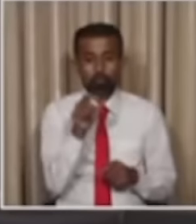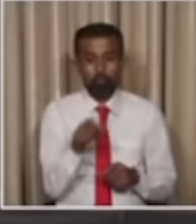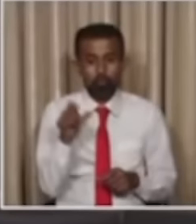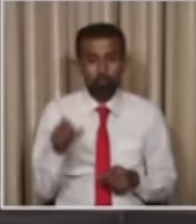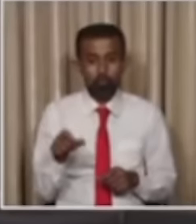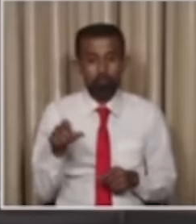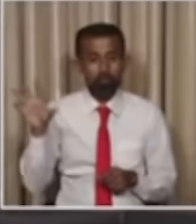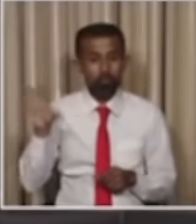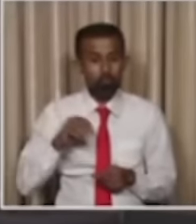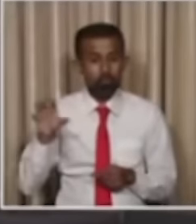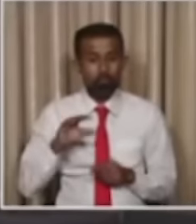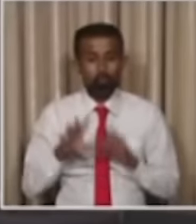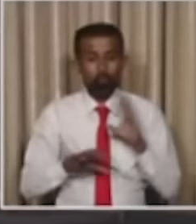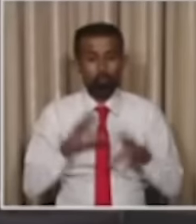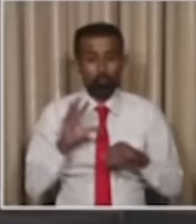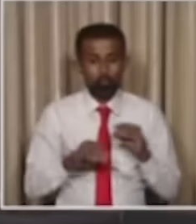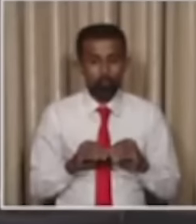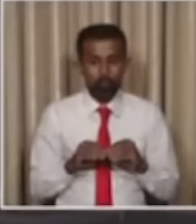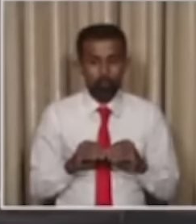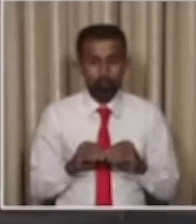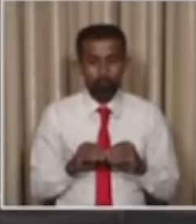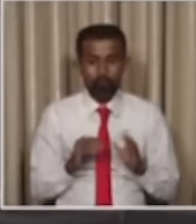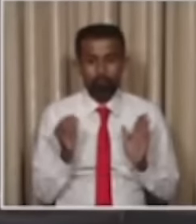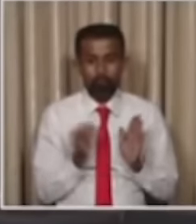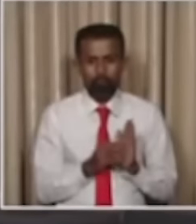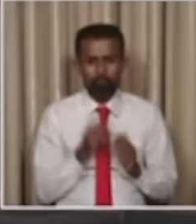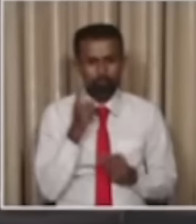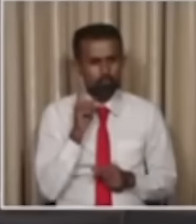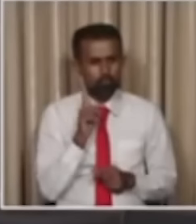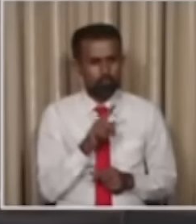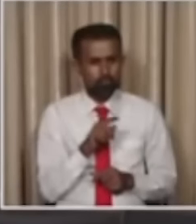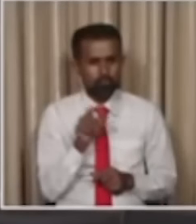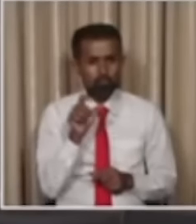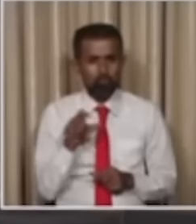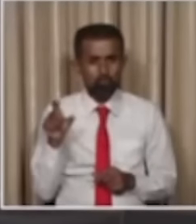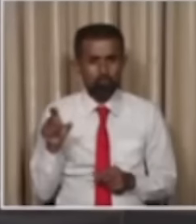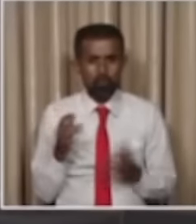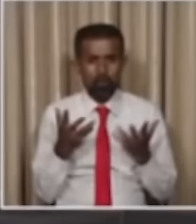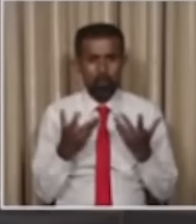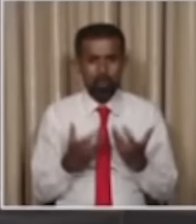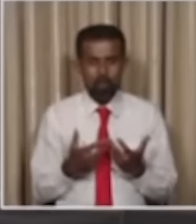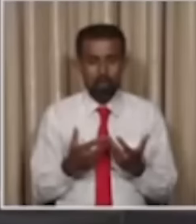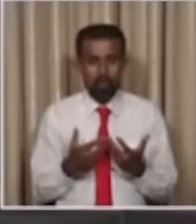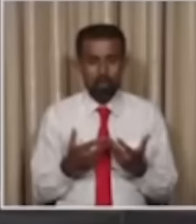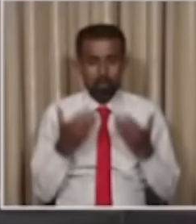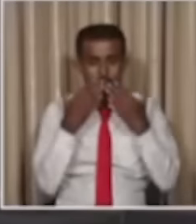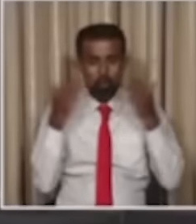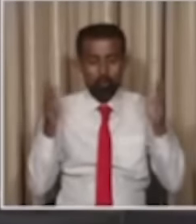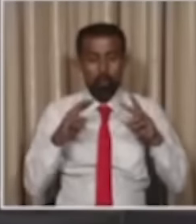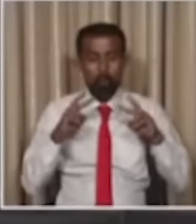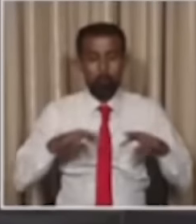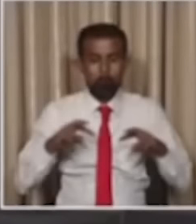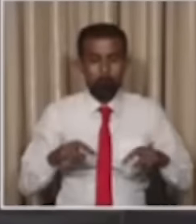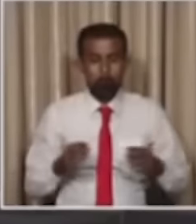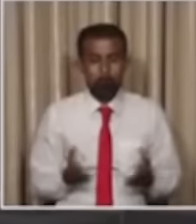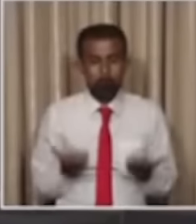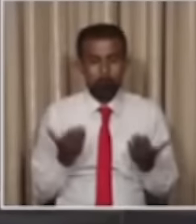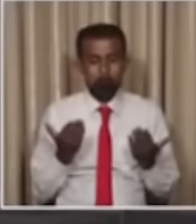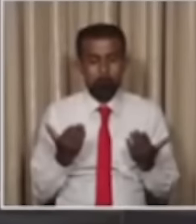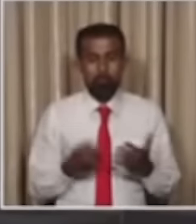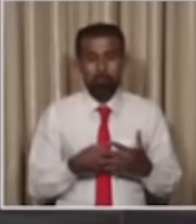ලබා ගන්නා ලද තොරතුරු බැවින් එහි සඳහන් සැක කටයුතු පුද්ගලයන් ගණනාවක් පිළිබඳ විවෘත විමර්ශනයක් කරන ලෙසට